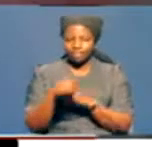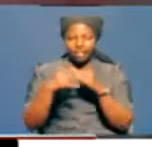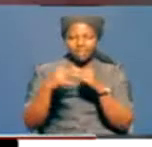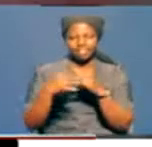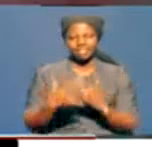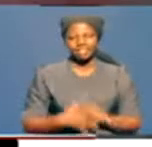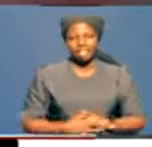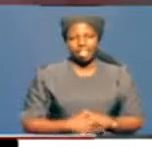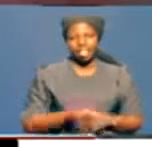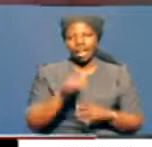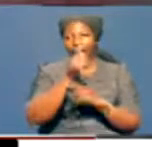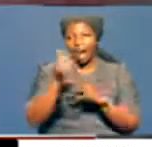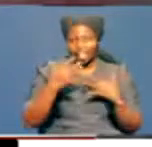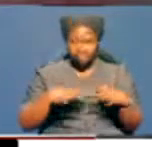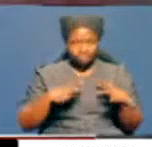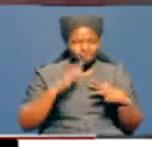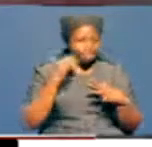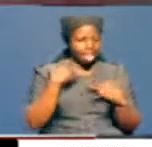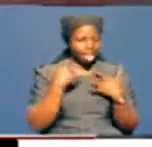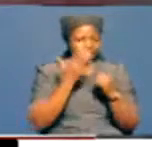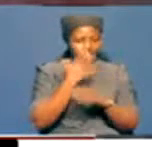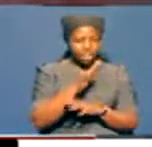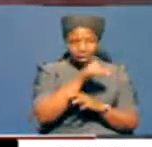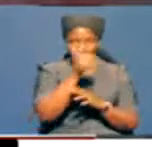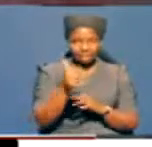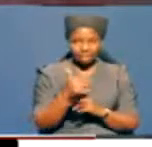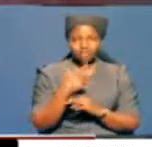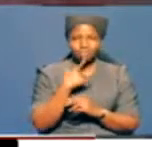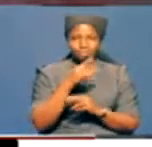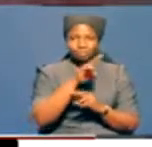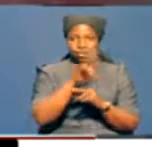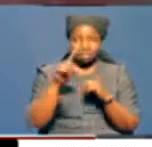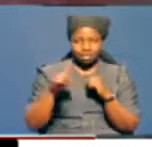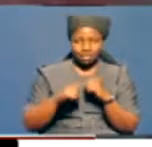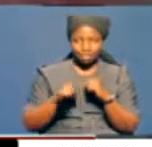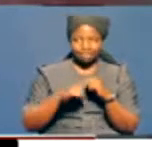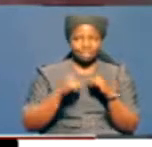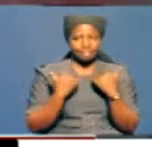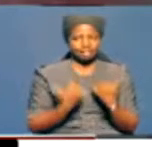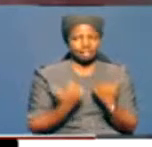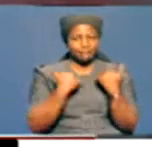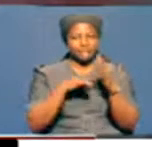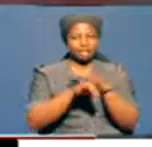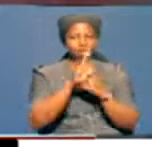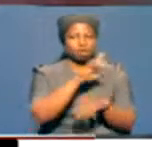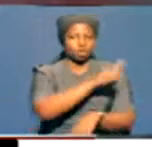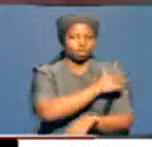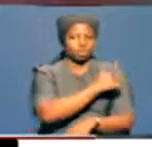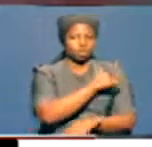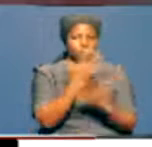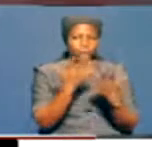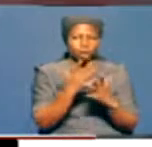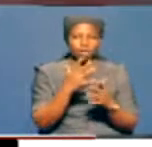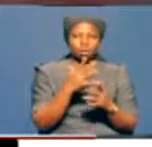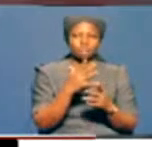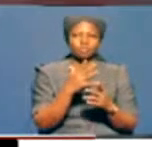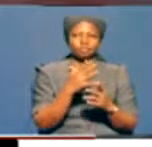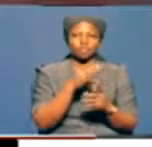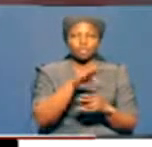wengine 1929 wamelazwa hospitalini, ambapo 138 wako kwenye vyumba vya